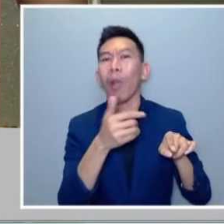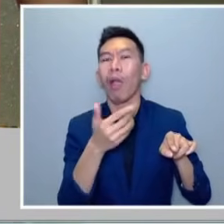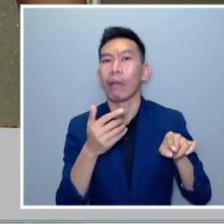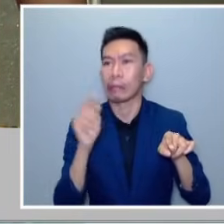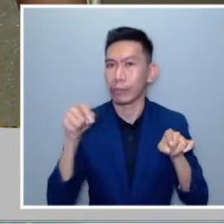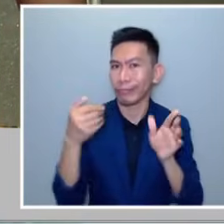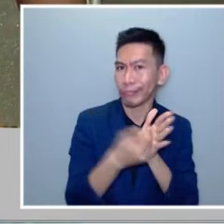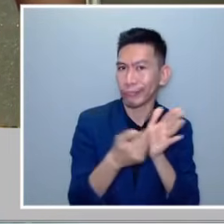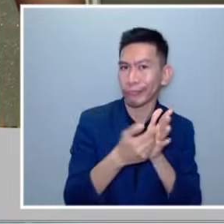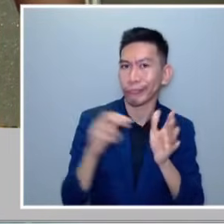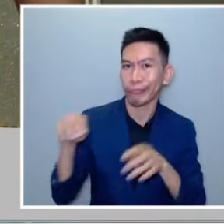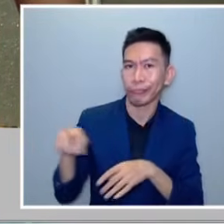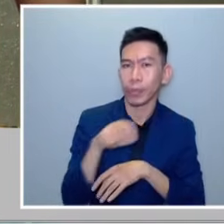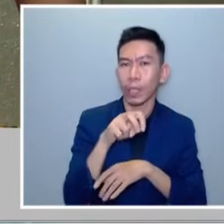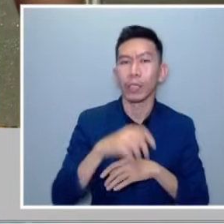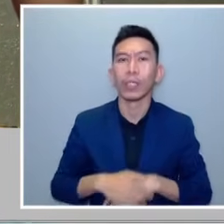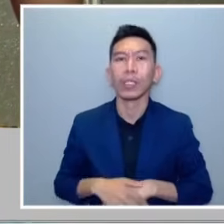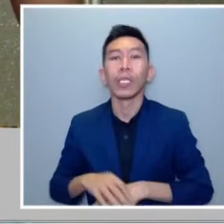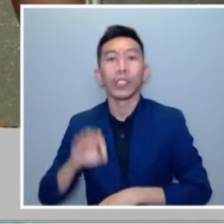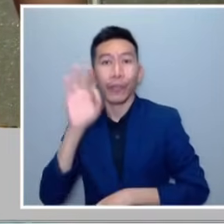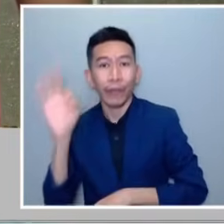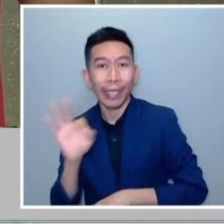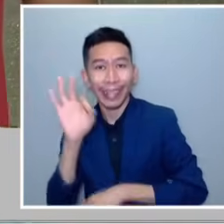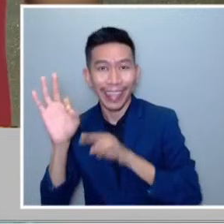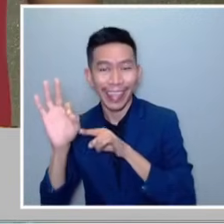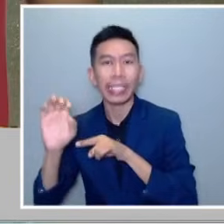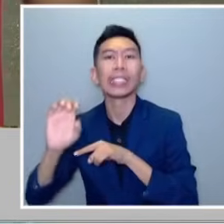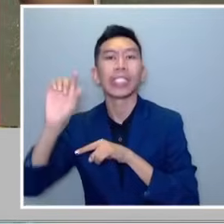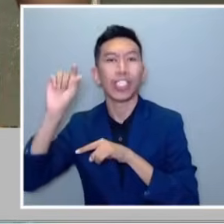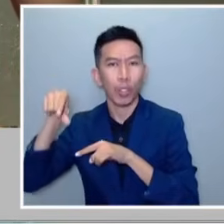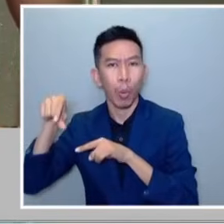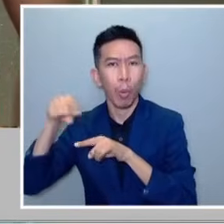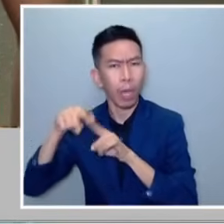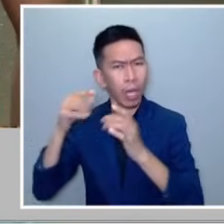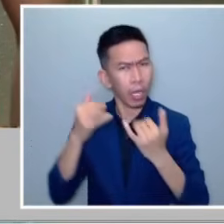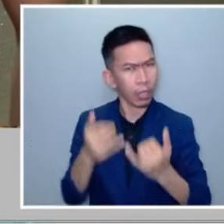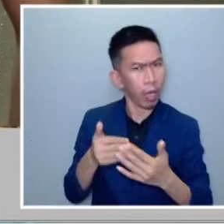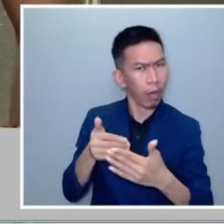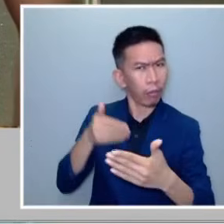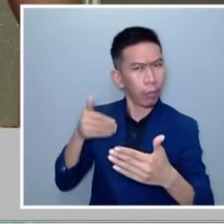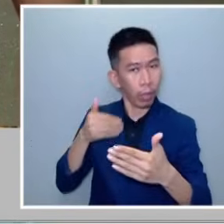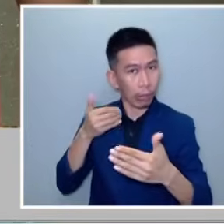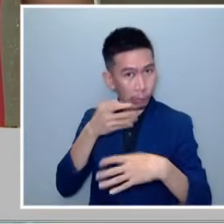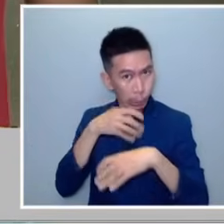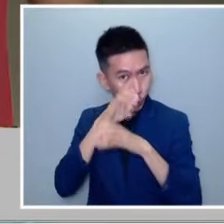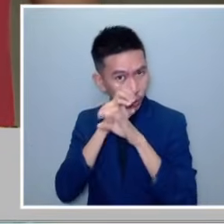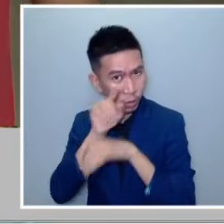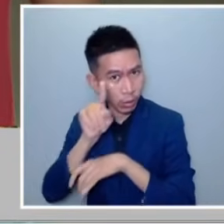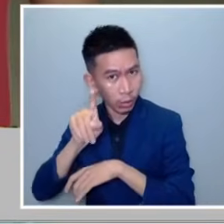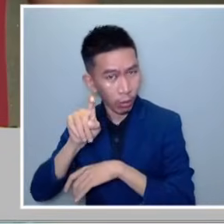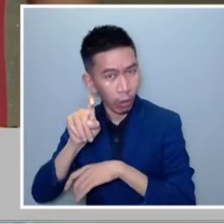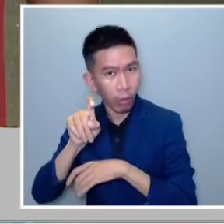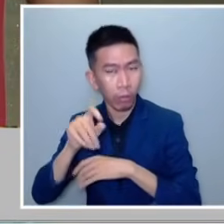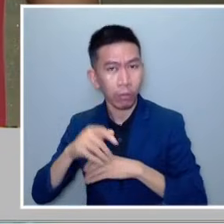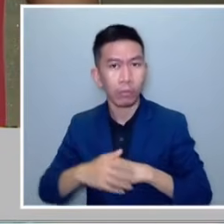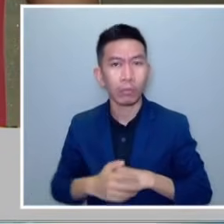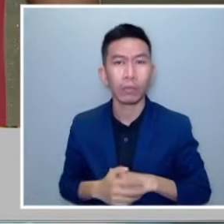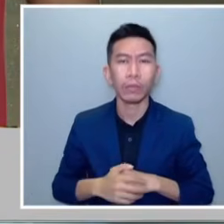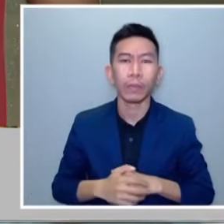sa Biyernes pa, pero naghihigpit na ba ngayon? Meron na ba silang hindi pa napapasok sa NCR Plus bubble?